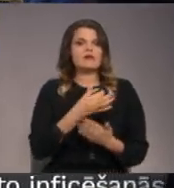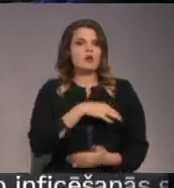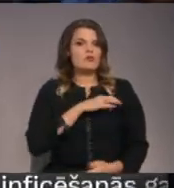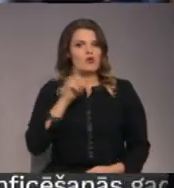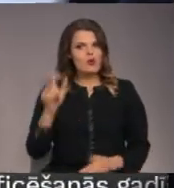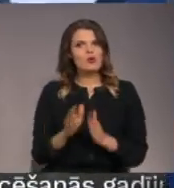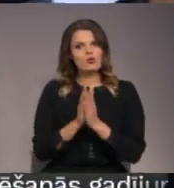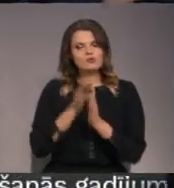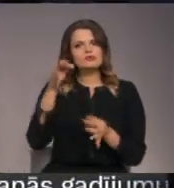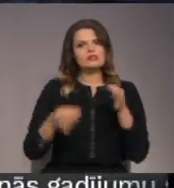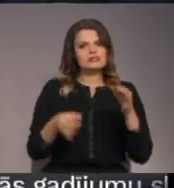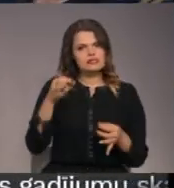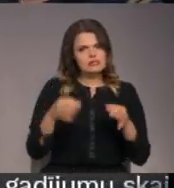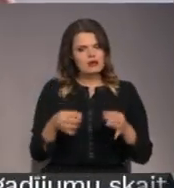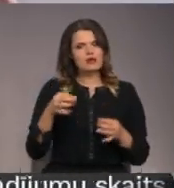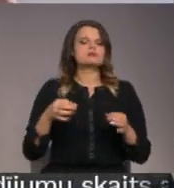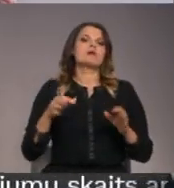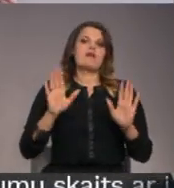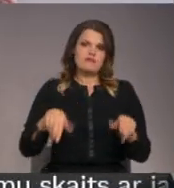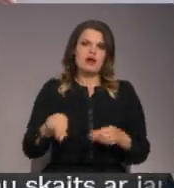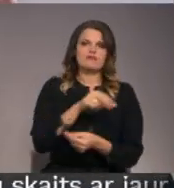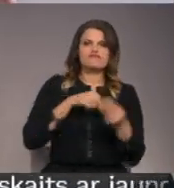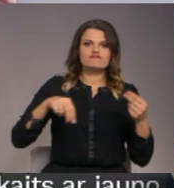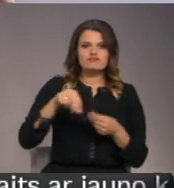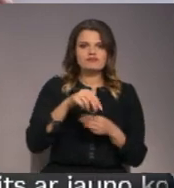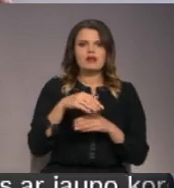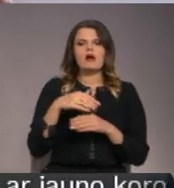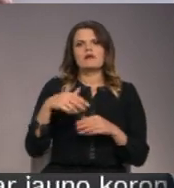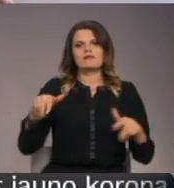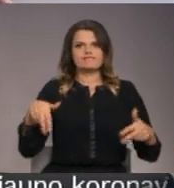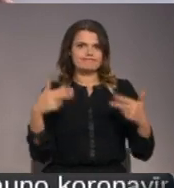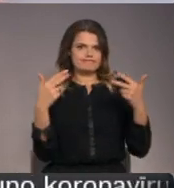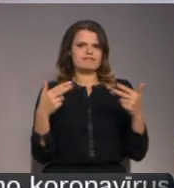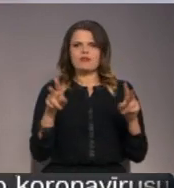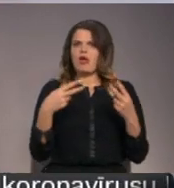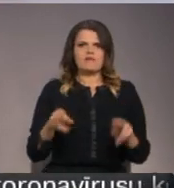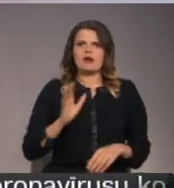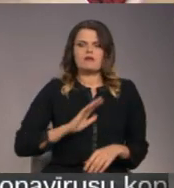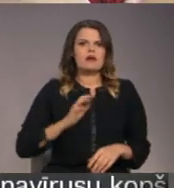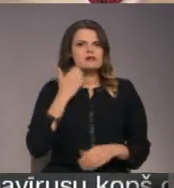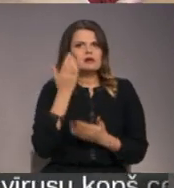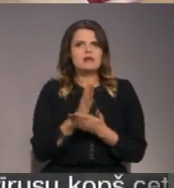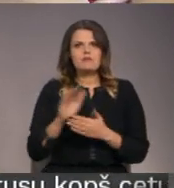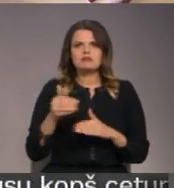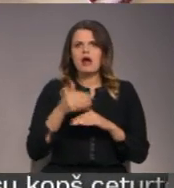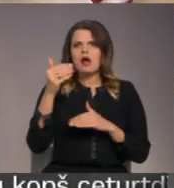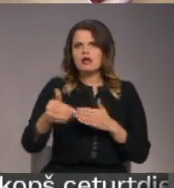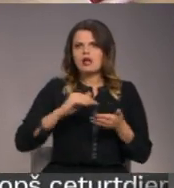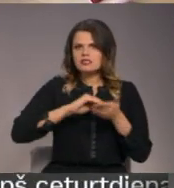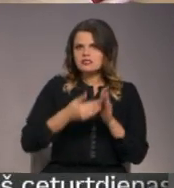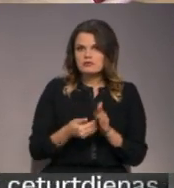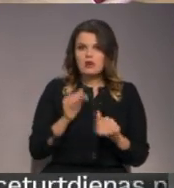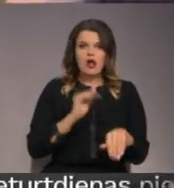Ģenerālprokurors aicinājis tiesu jautājumu lemt videokonferences režīmā, negaidot ārkārtējās situācijas beigas. Atgādināšu,